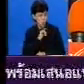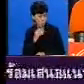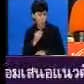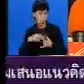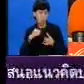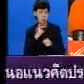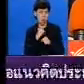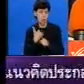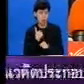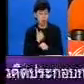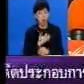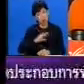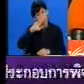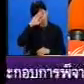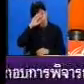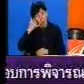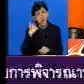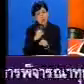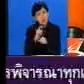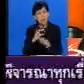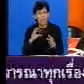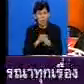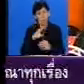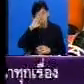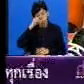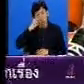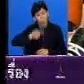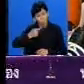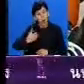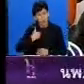การทันทีเพราะผู้ป่วยที่เสียชีวิตส่วนใหญ่เป็นผู้ที่มีโรคประจ